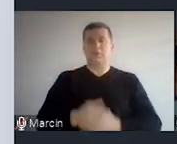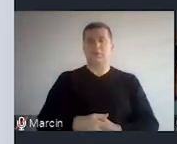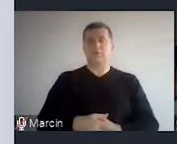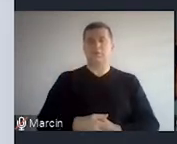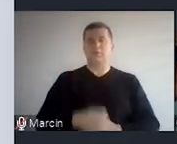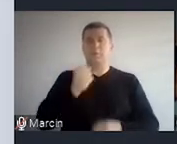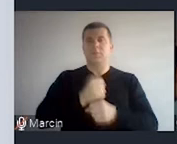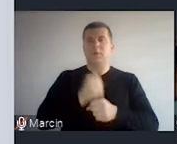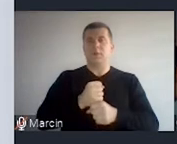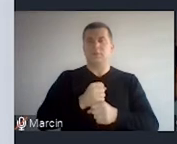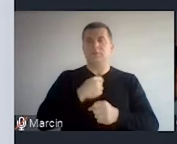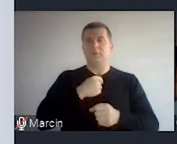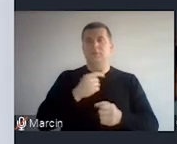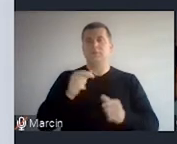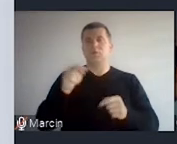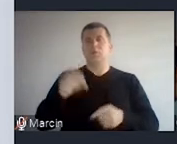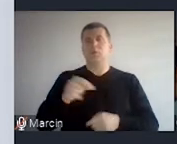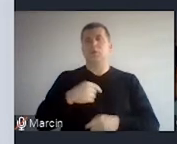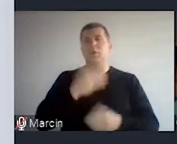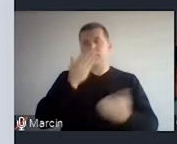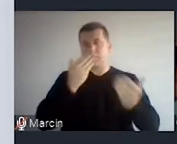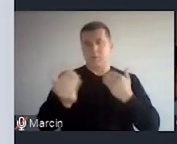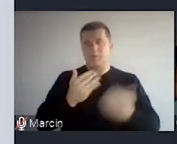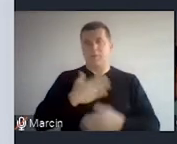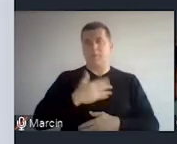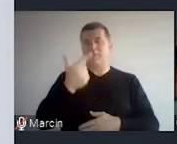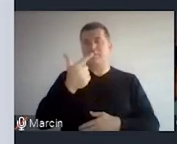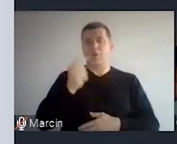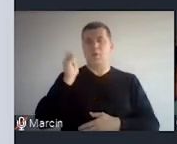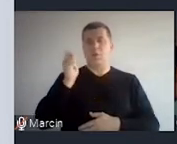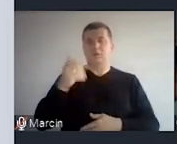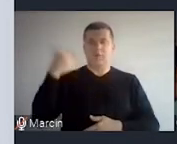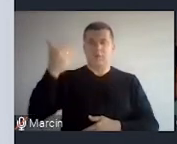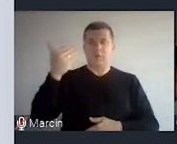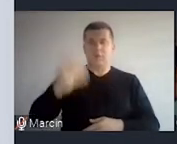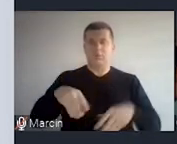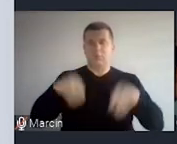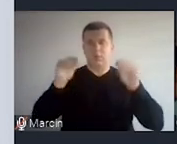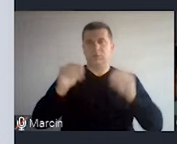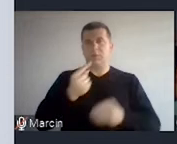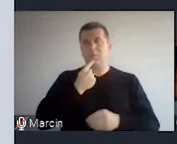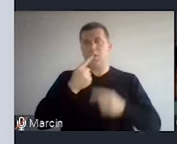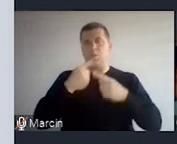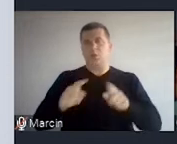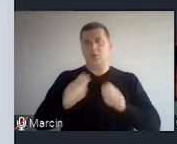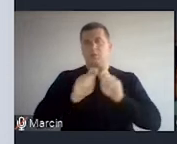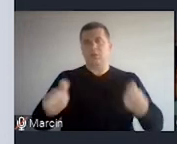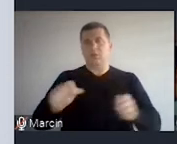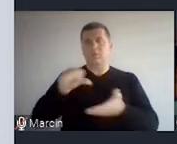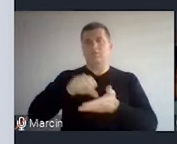Pracujemy w takiej formule, która polega na 2 godzinach wykładu na start, z malutką, krótką przerwą w